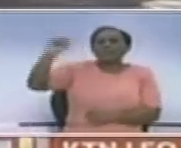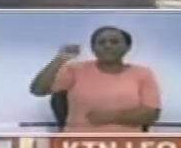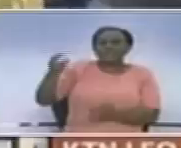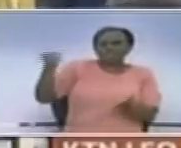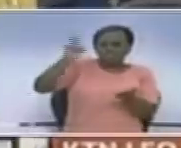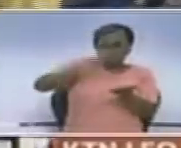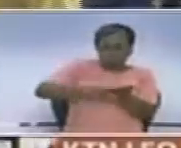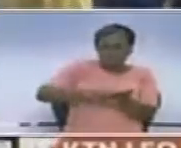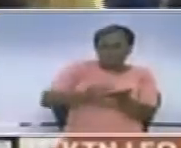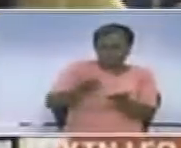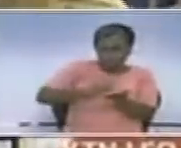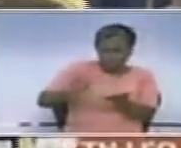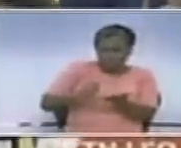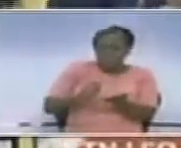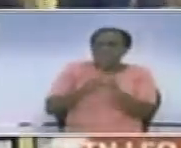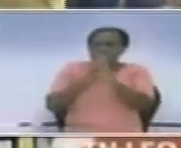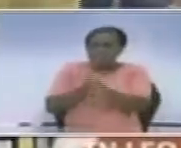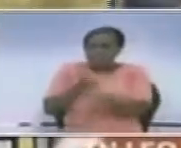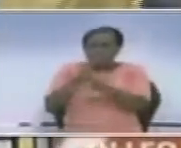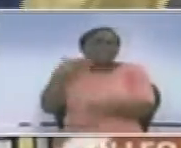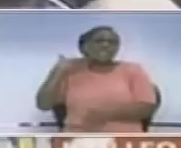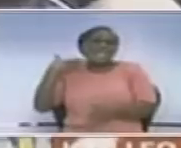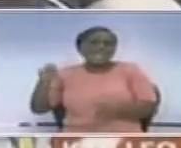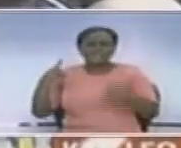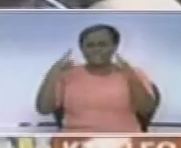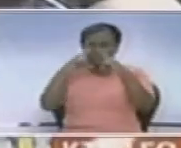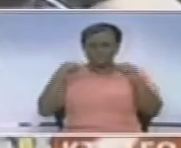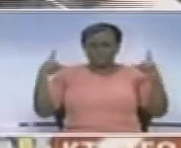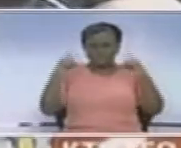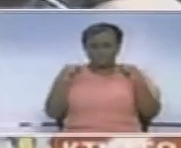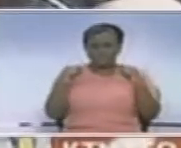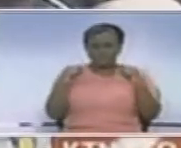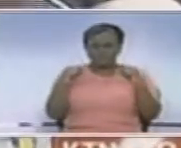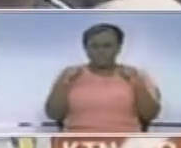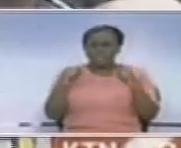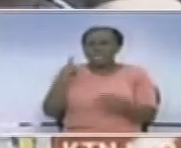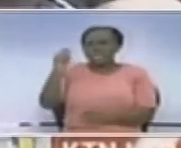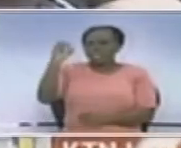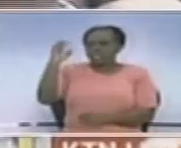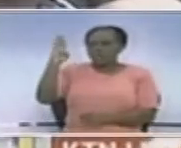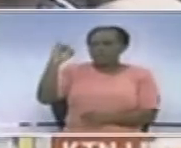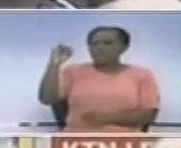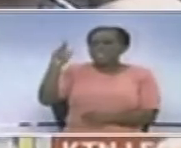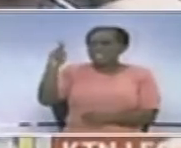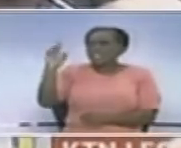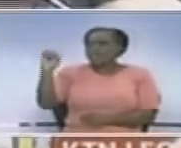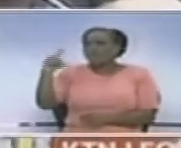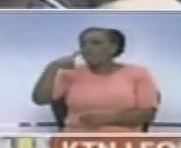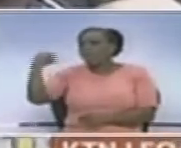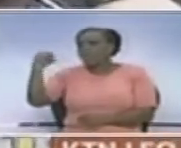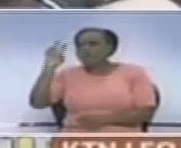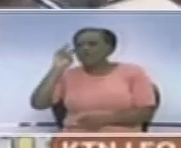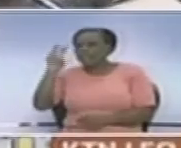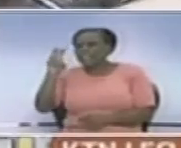kuandikisha ripoti kuhusu semi za uchochezi. Huyu Tobiko aende asome sheria tena.